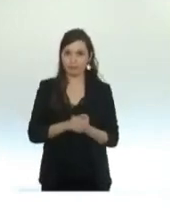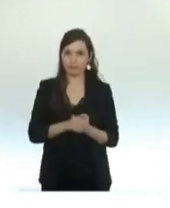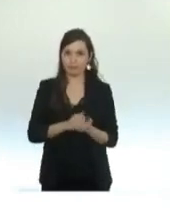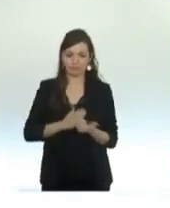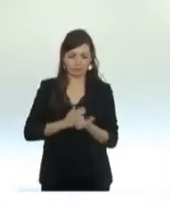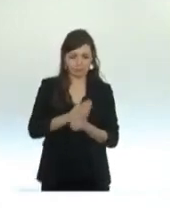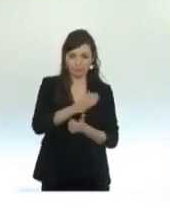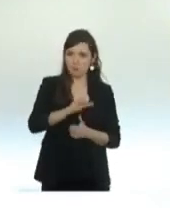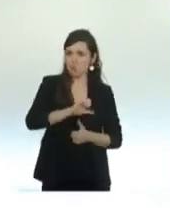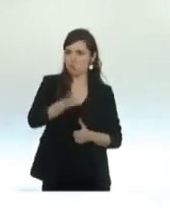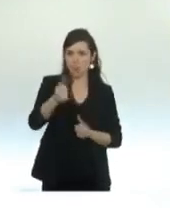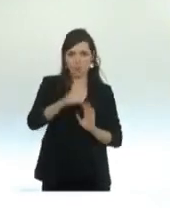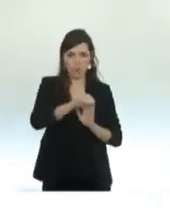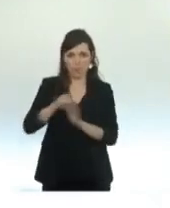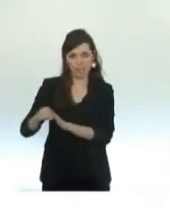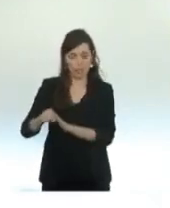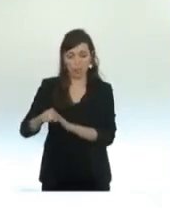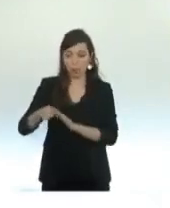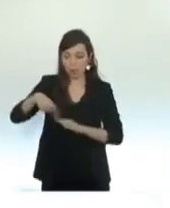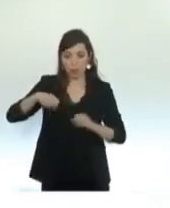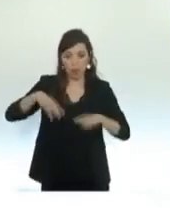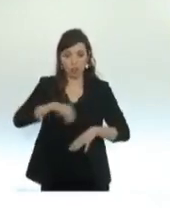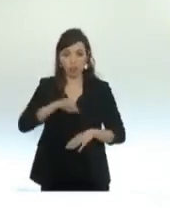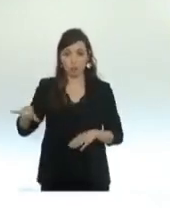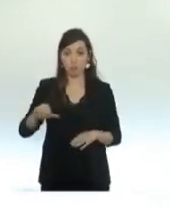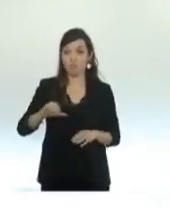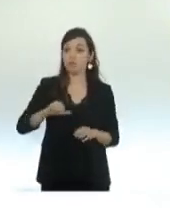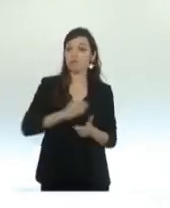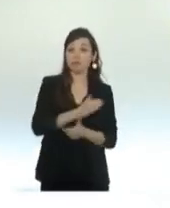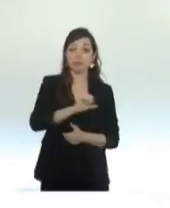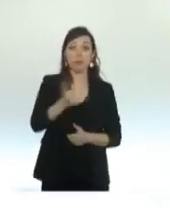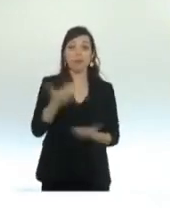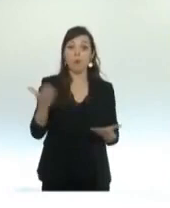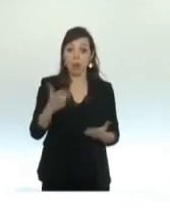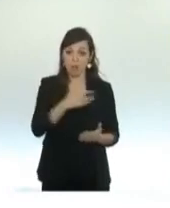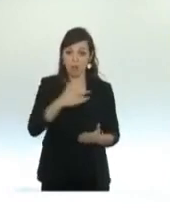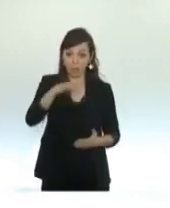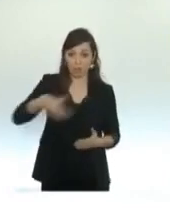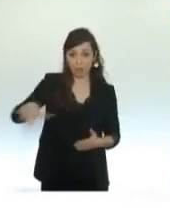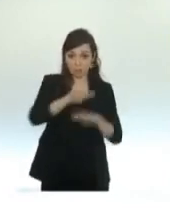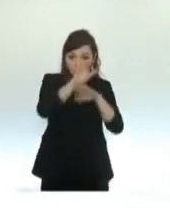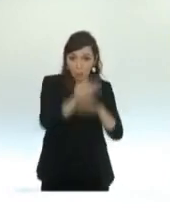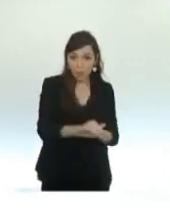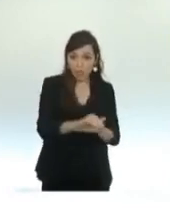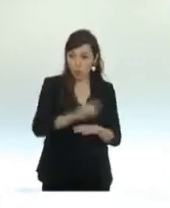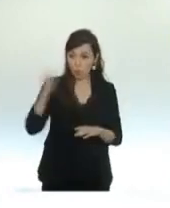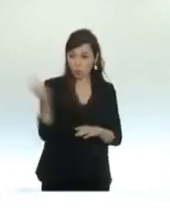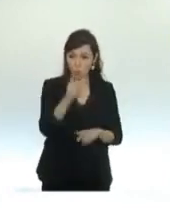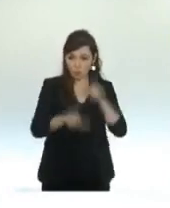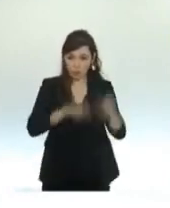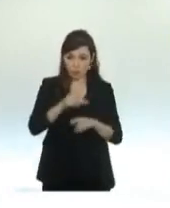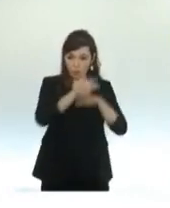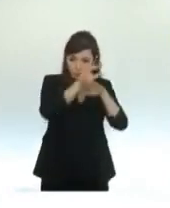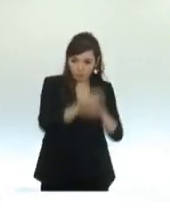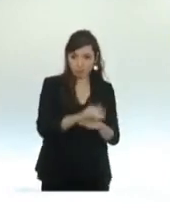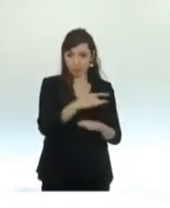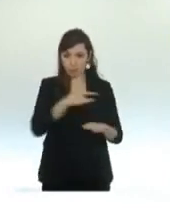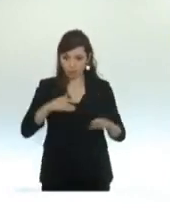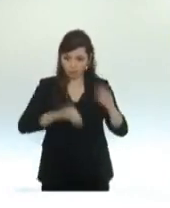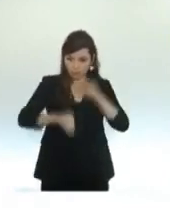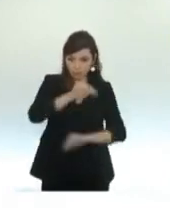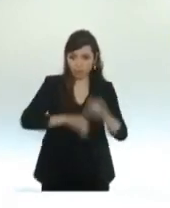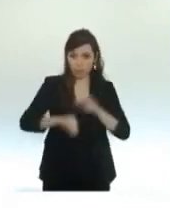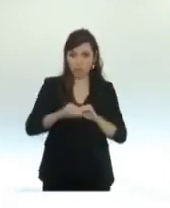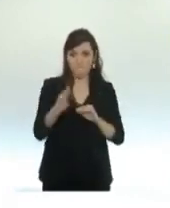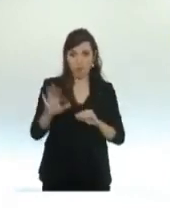infini des utilisations abusives des statistiques les manipulations les exagérations mais aussi d'essayer de trouver les sources et les